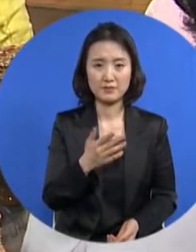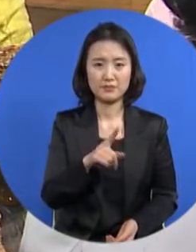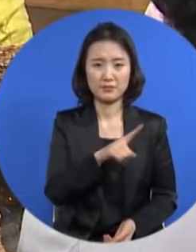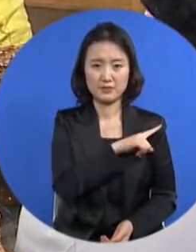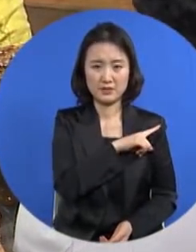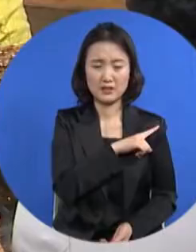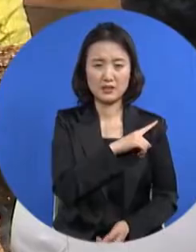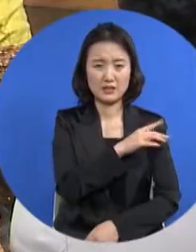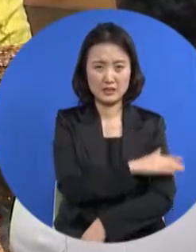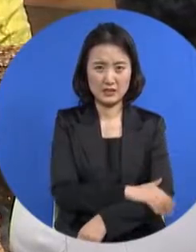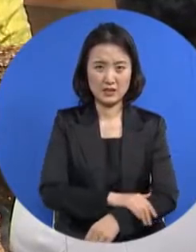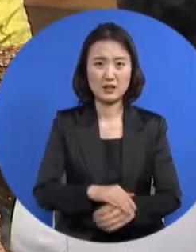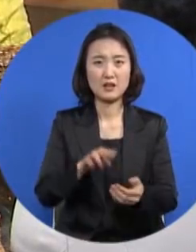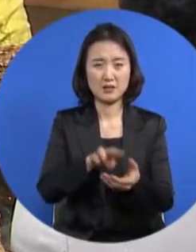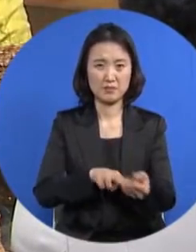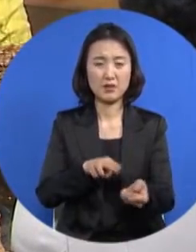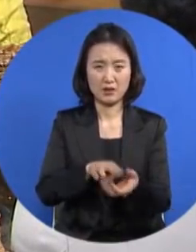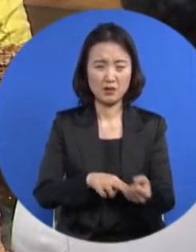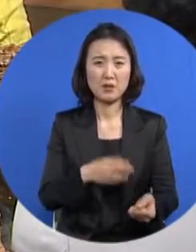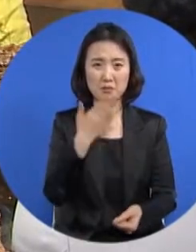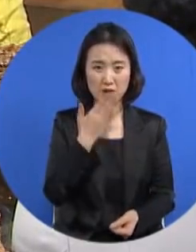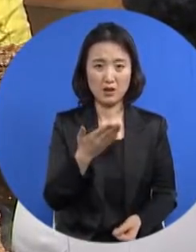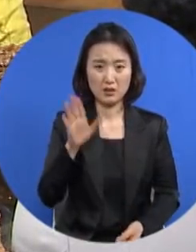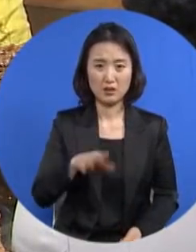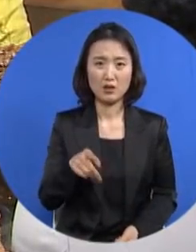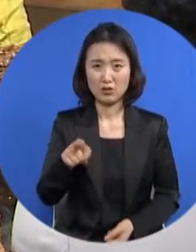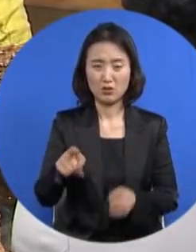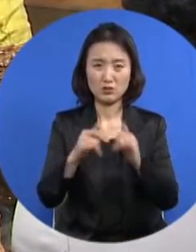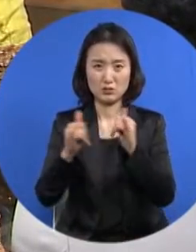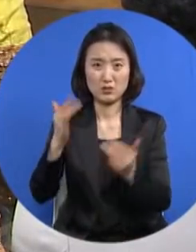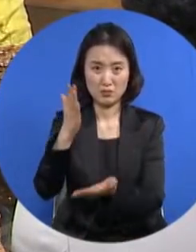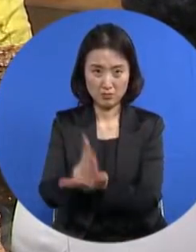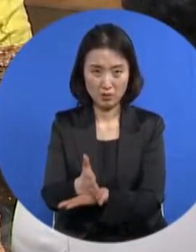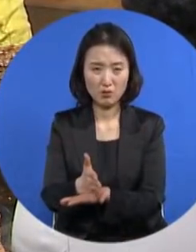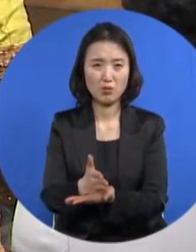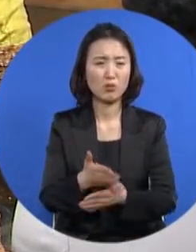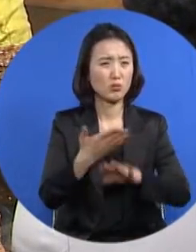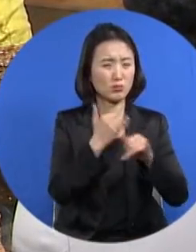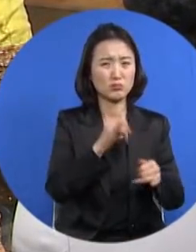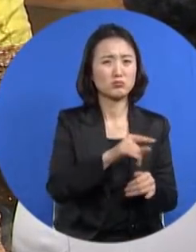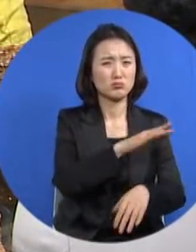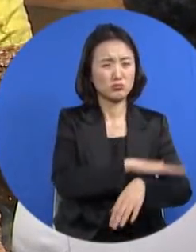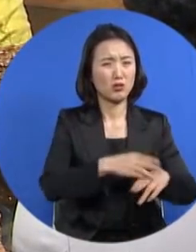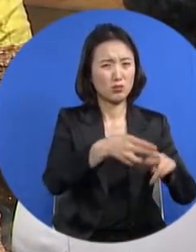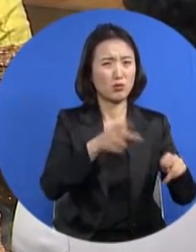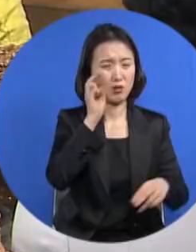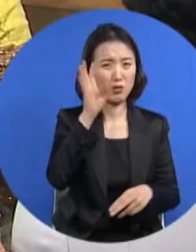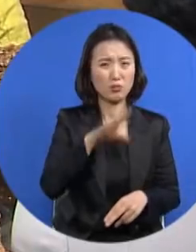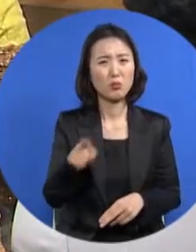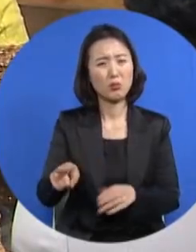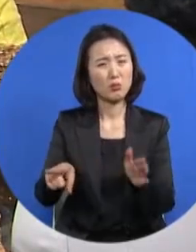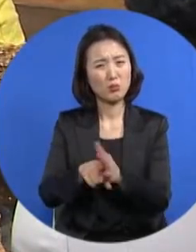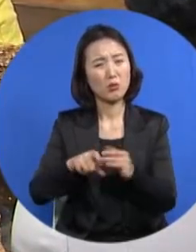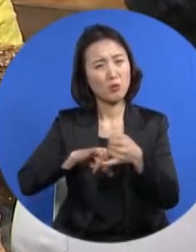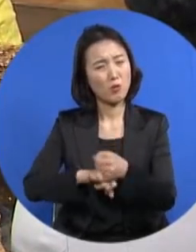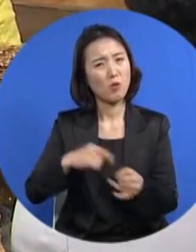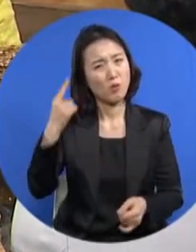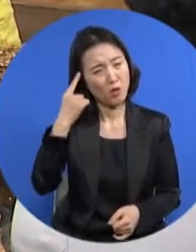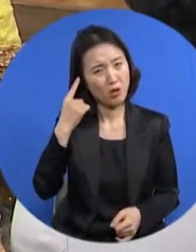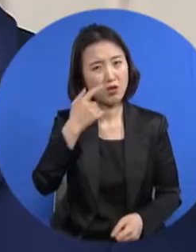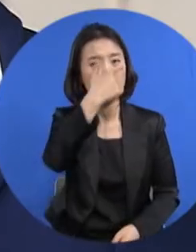팔리는 것 중에 한 아이템인데 너희 아니라도 잘 파는데 왜 우리가 너가 필요하겠냐라고 얘기하는 거예요. 그래서